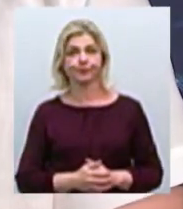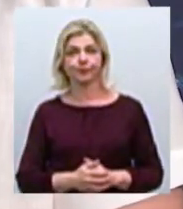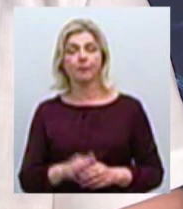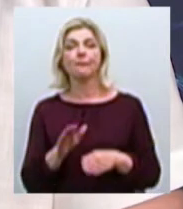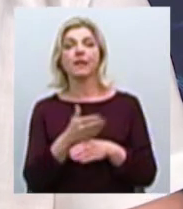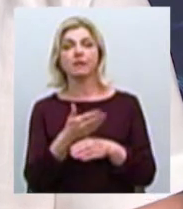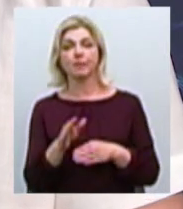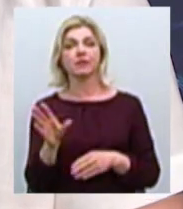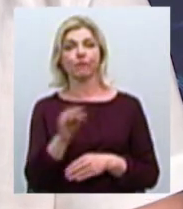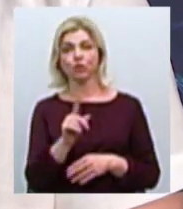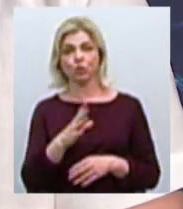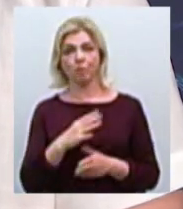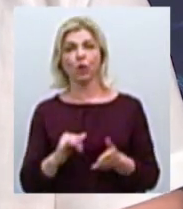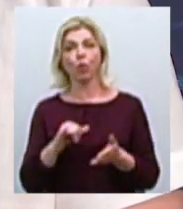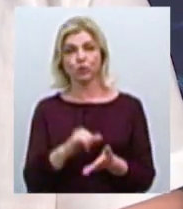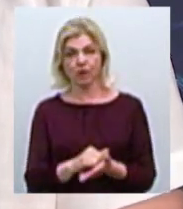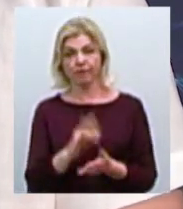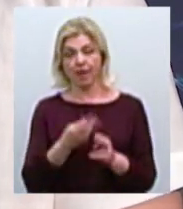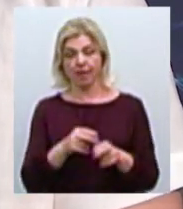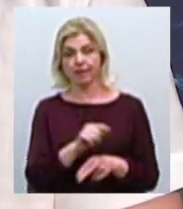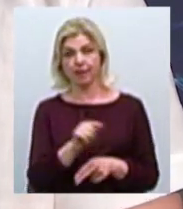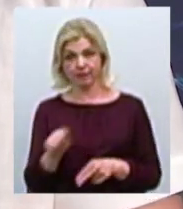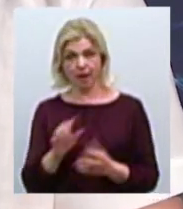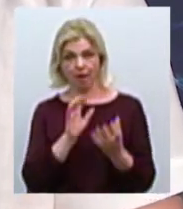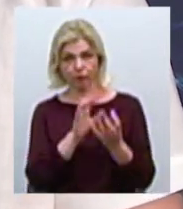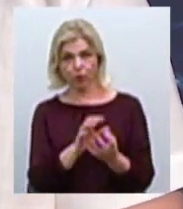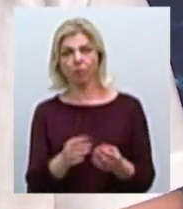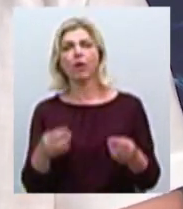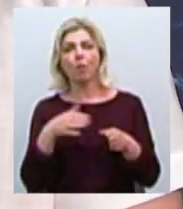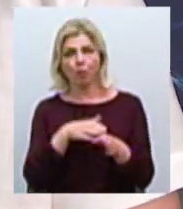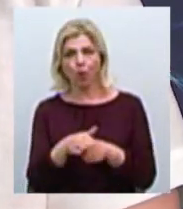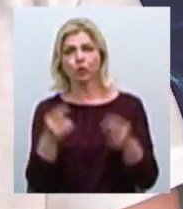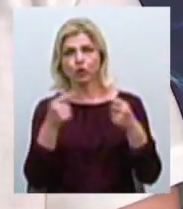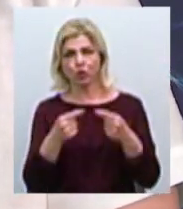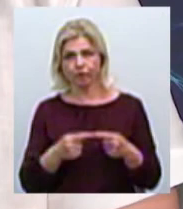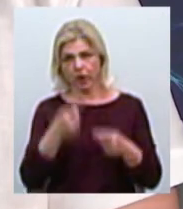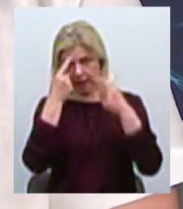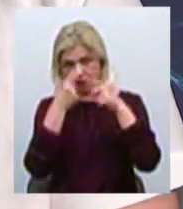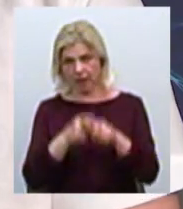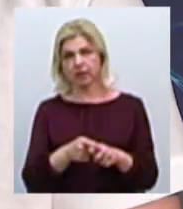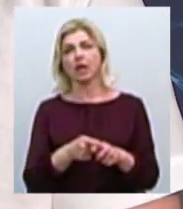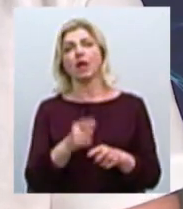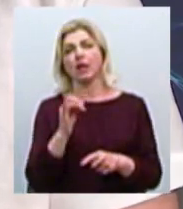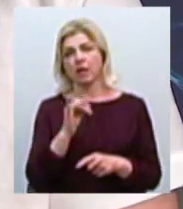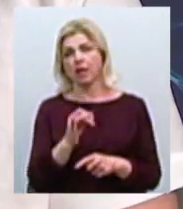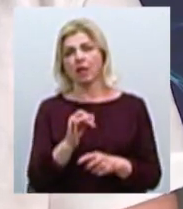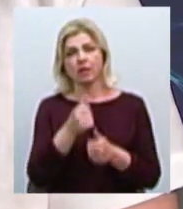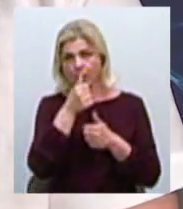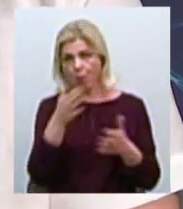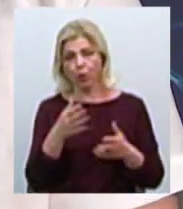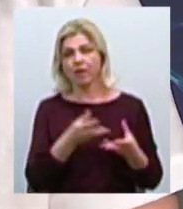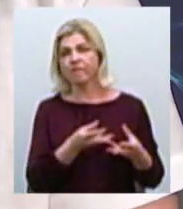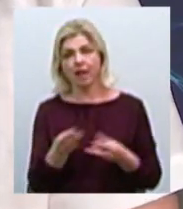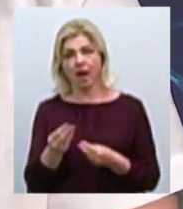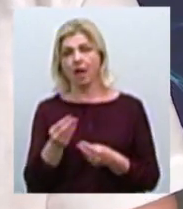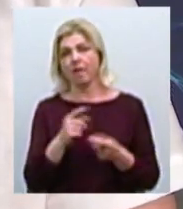Запчасти всі, які були встановлені на ці автобуси, вони повністю відповідають технічним умовам заводу-виробника і ніяк не можуть повлияти на